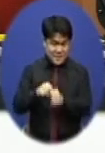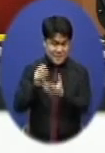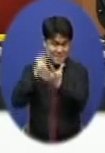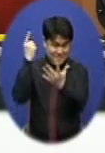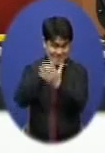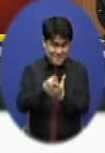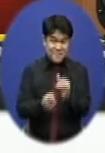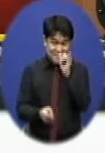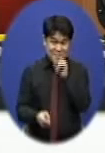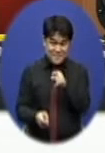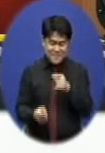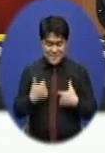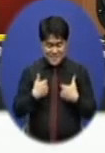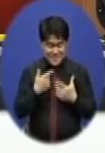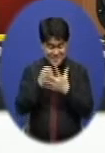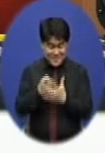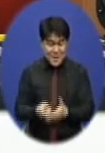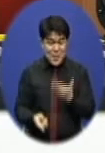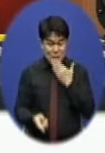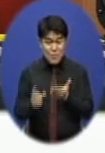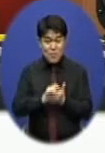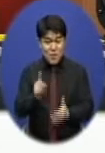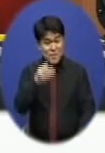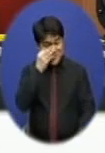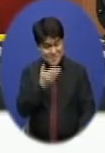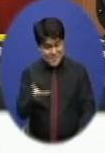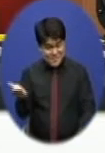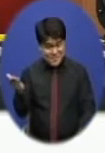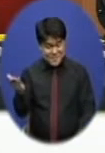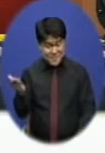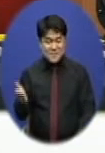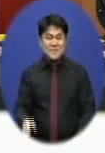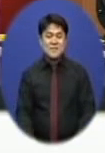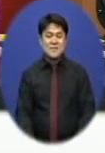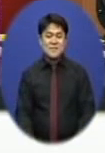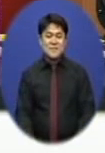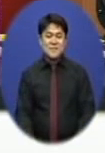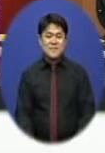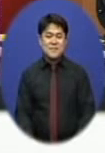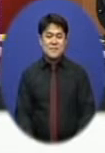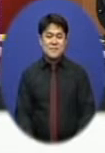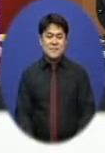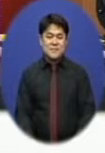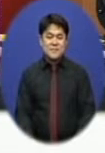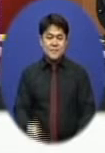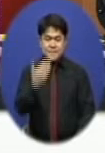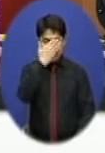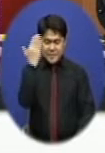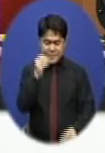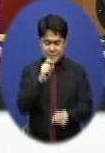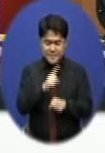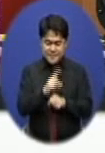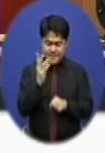재미나게 풀어보면서 예. 퀴즈가 있는 날이죠. 네. 함께 볼까요? 네. 네. 역사 바로 알기 퀴즈. 젊고